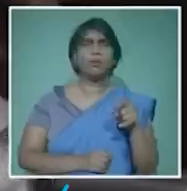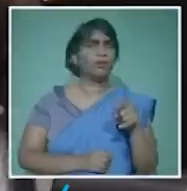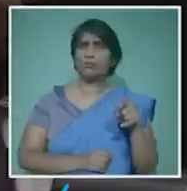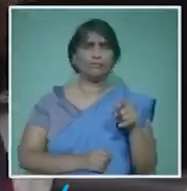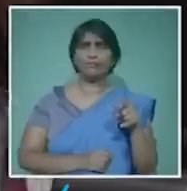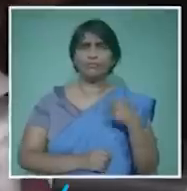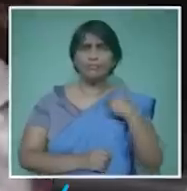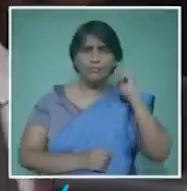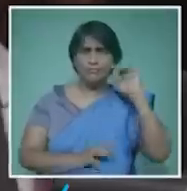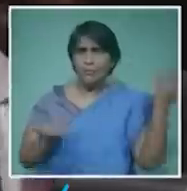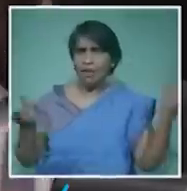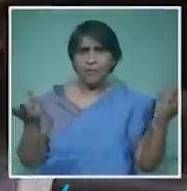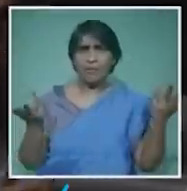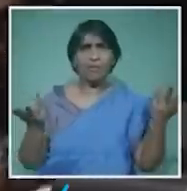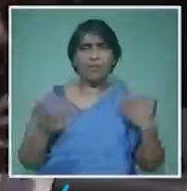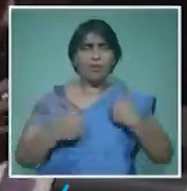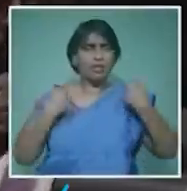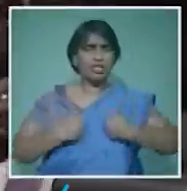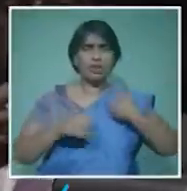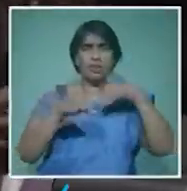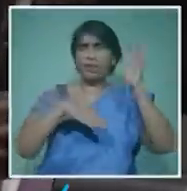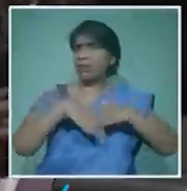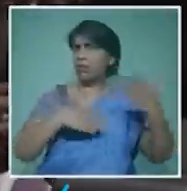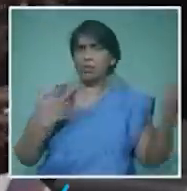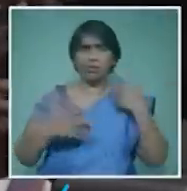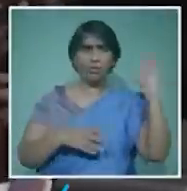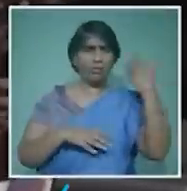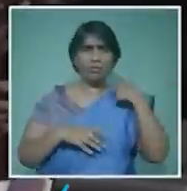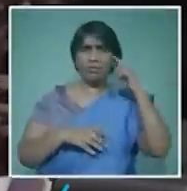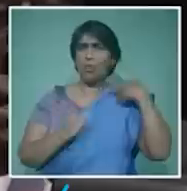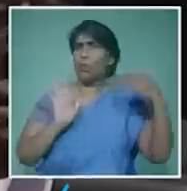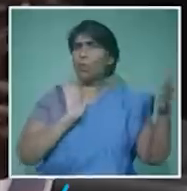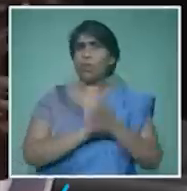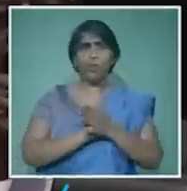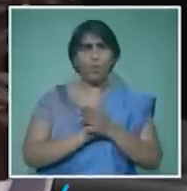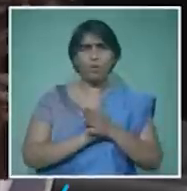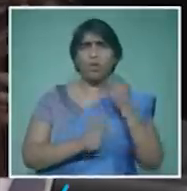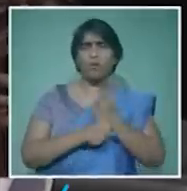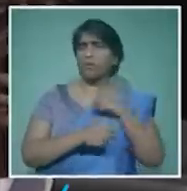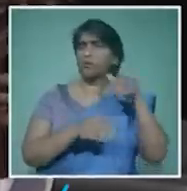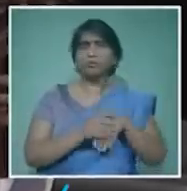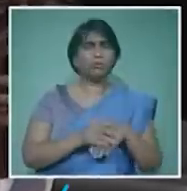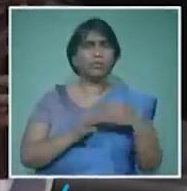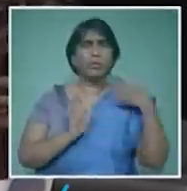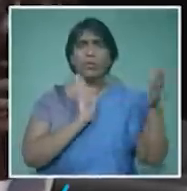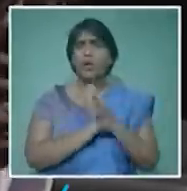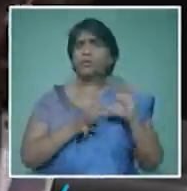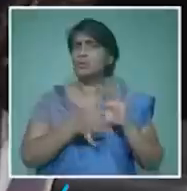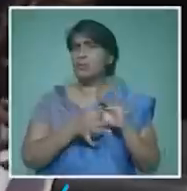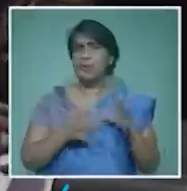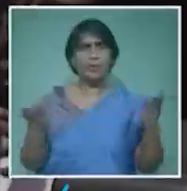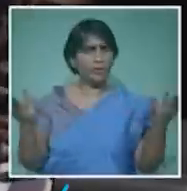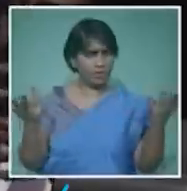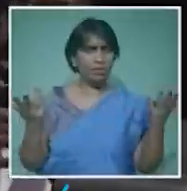සභාපතිවරයෙක්. අපි දන්න තරමින් එහෙම කිසිම ශාස්ත්‍රාවක ඉඳලත් නැහැ. කිසිම අපිත් එක්ක මේ ආණ්ඩු පක්ෂයේ කිසිම කෙනෙක් එක්ක සම්බන්ධතාවයක්